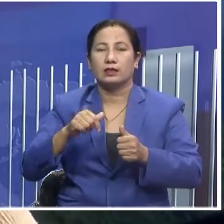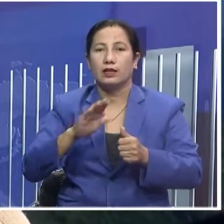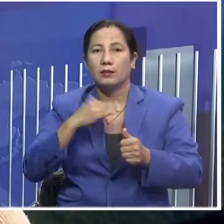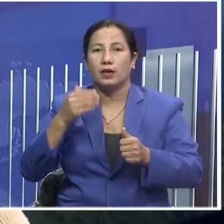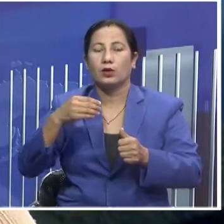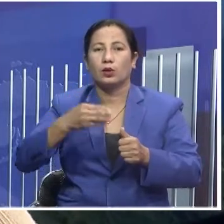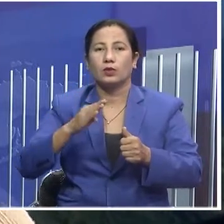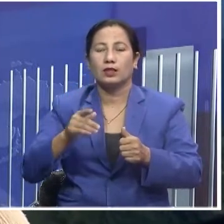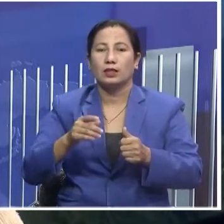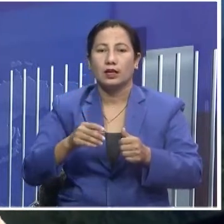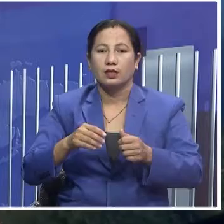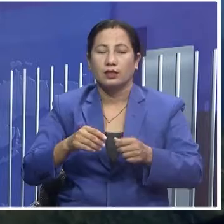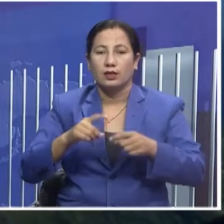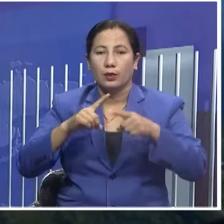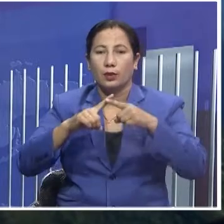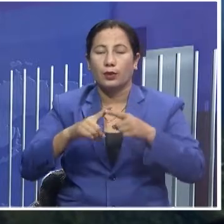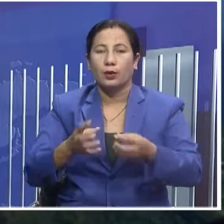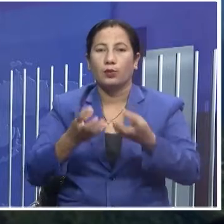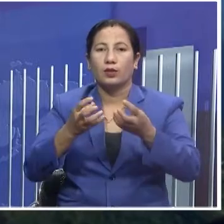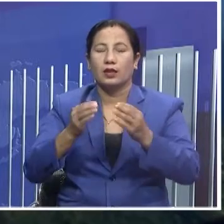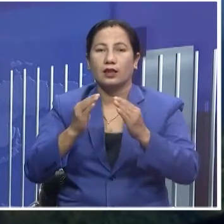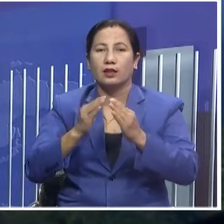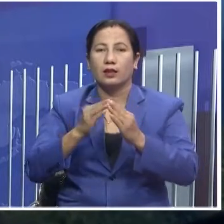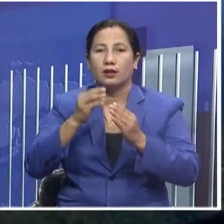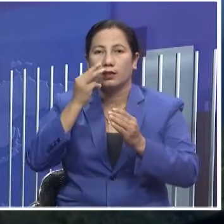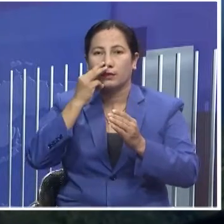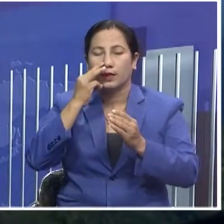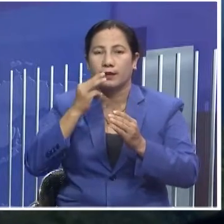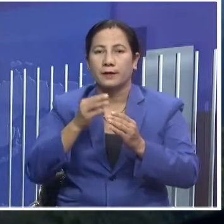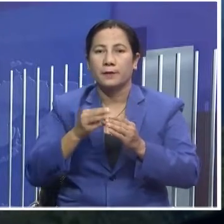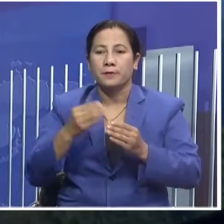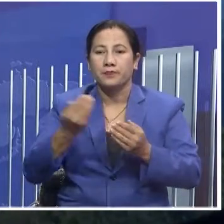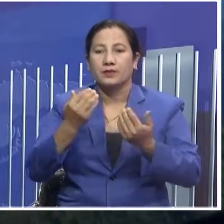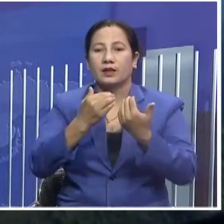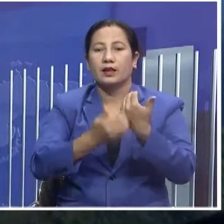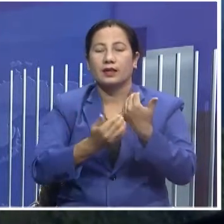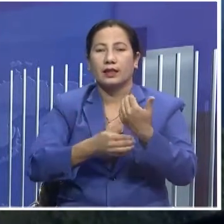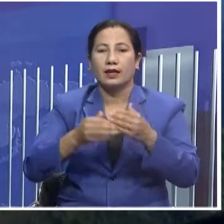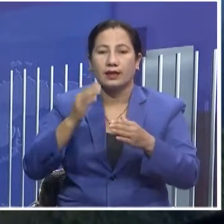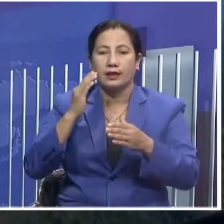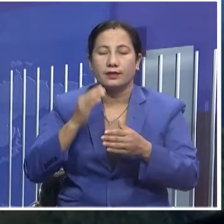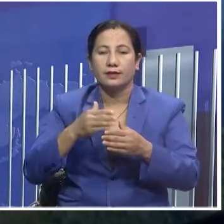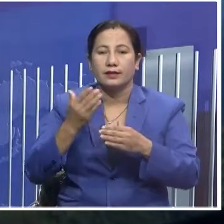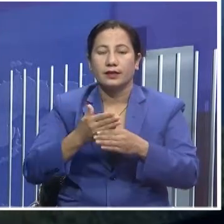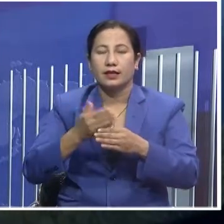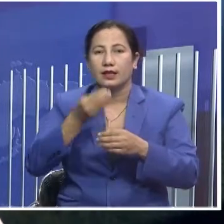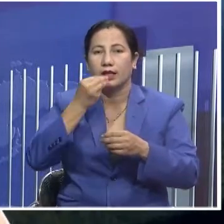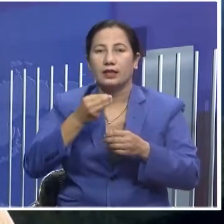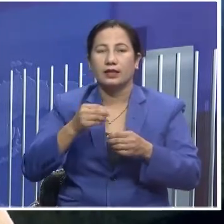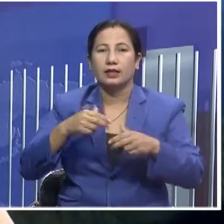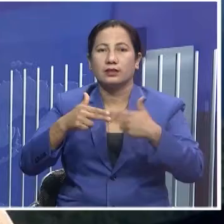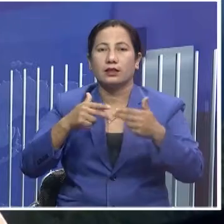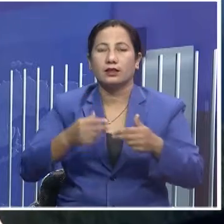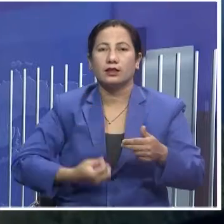चाहिँ हामी चाहिँ त्यसलाई पोलेर अनि घरको घरमा रोपेको यो हरियो काँडालाई काटेर खाने चलन र त्यहाँ चाहिँ हामी एकदम